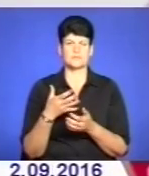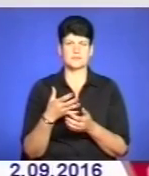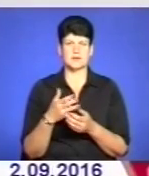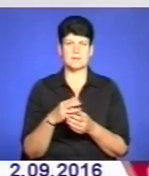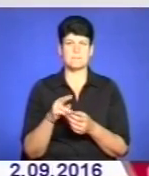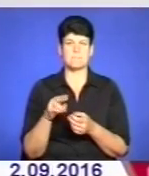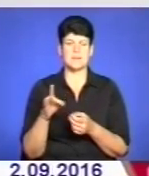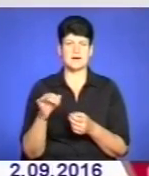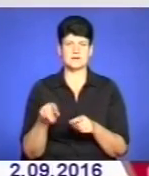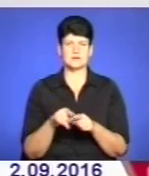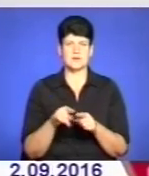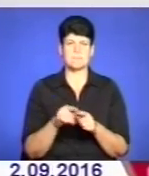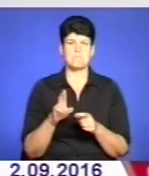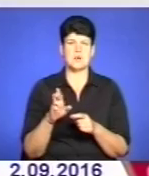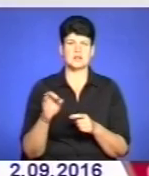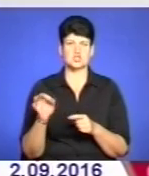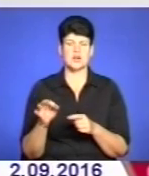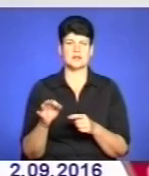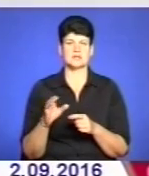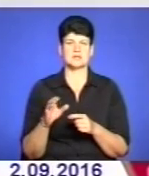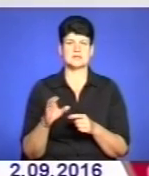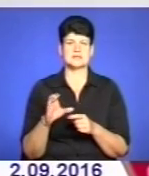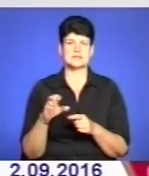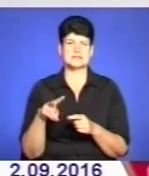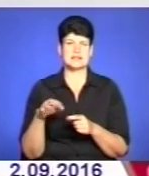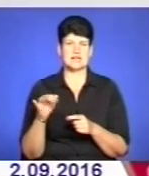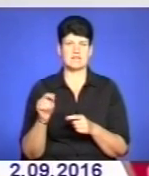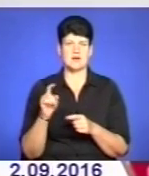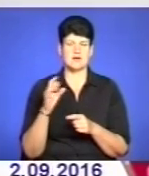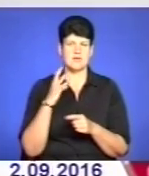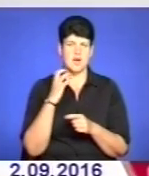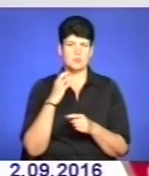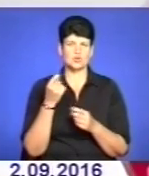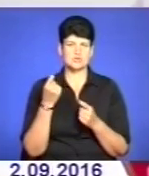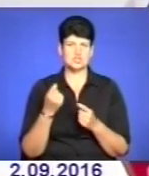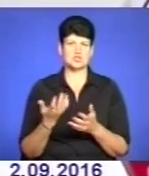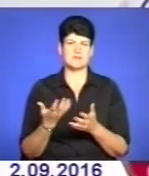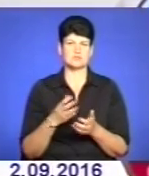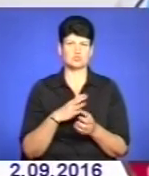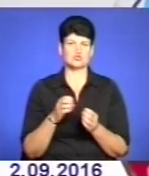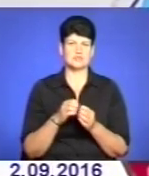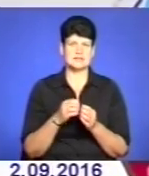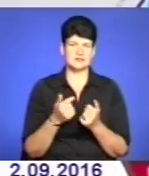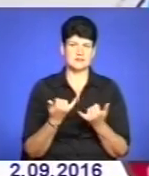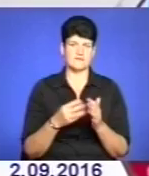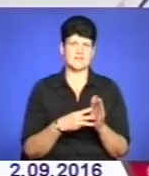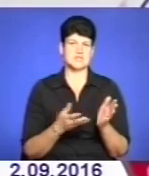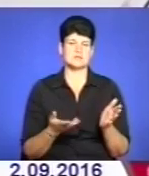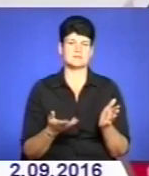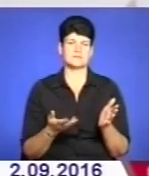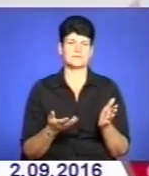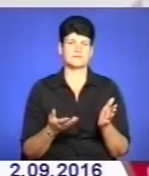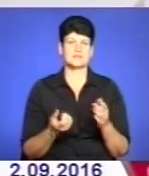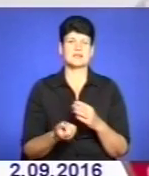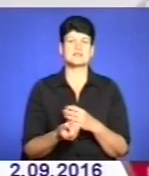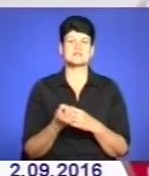як були, так є ціна, баклажани, слива, яблуко дешевше навіть стало, бо було 10 гривень, стало 8. Скажіть, будь ласка,